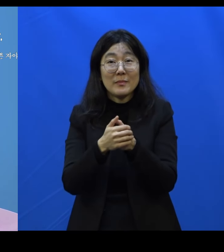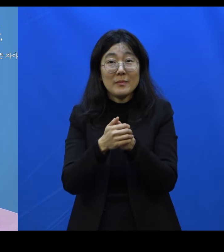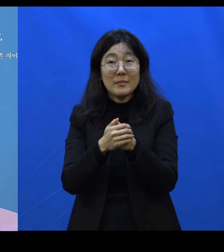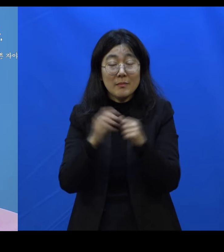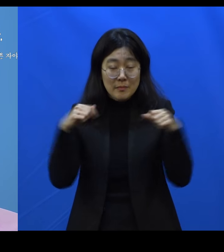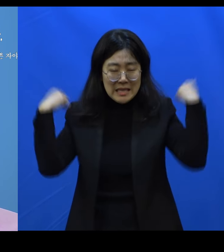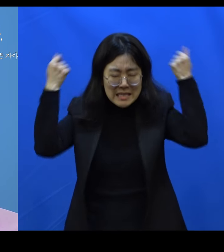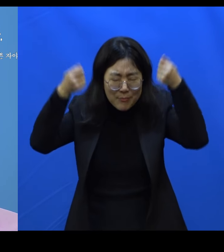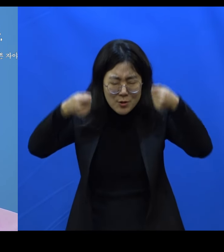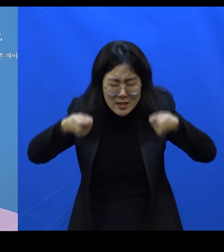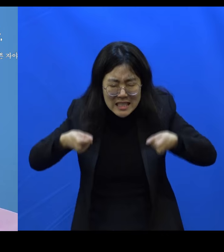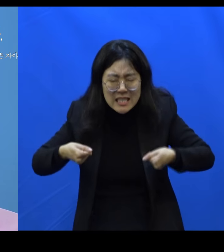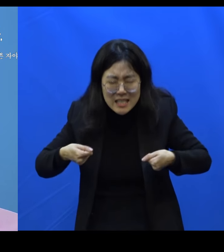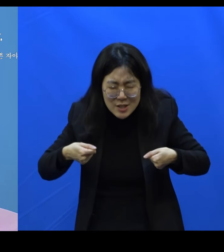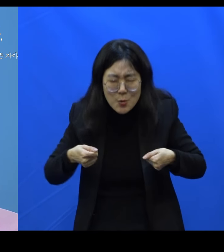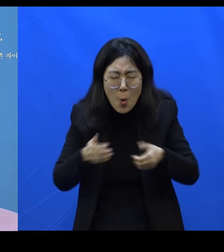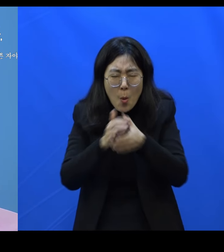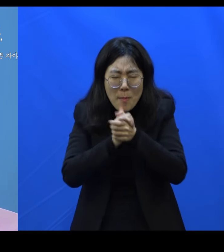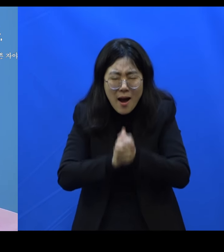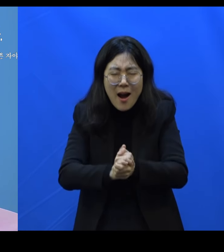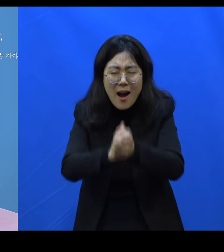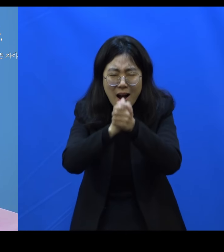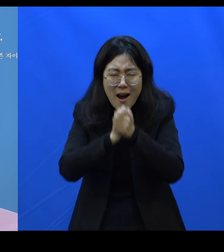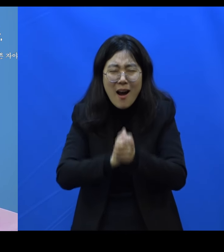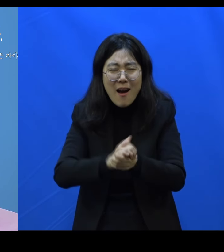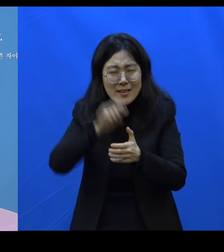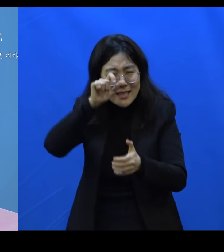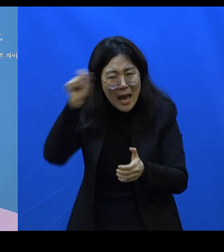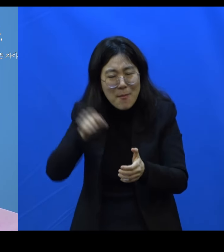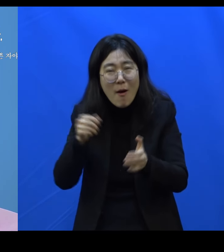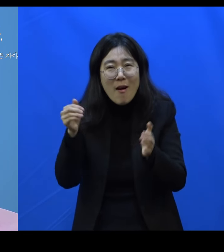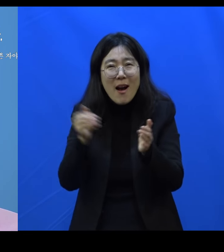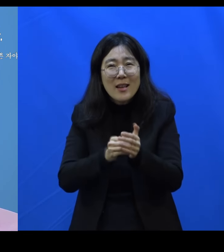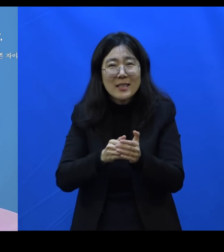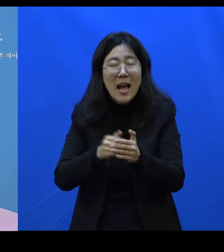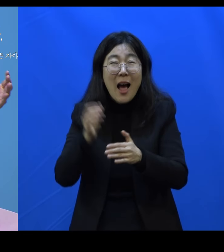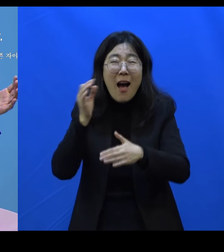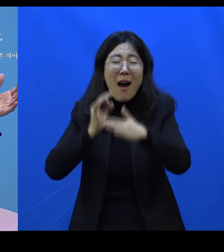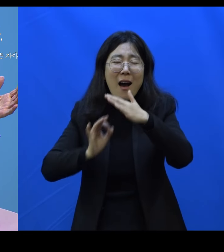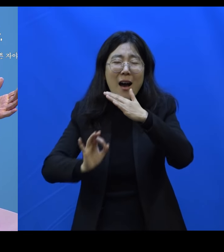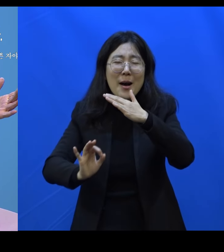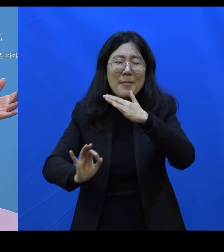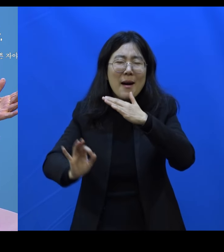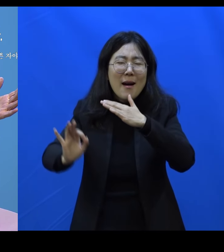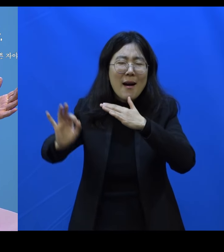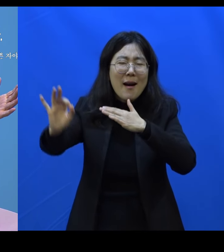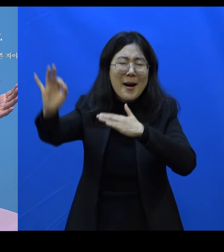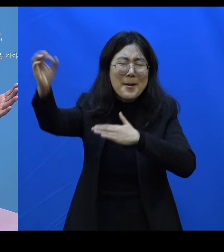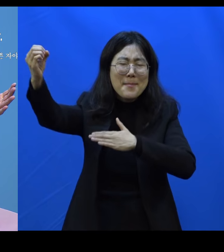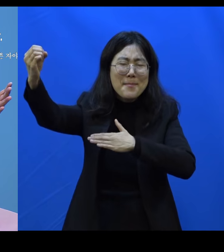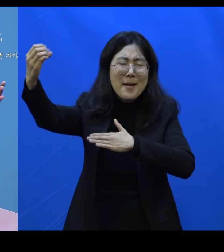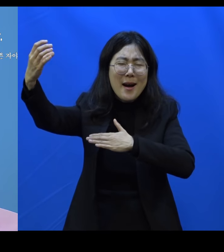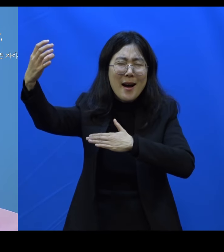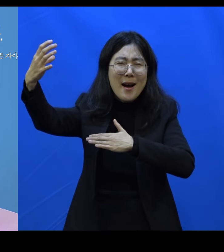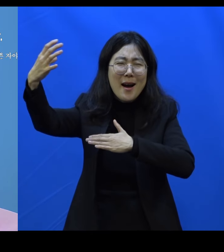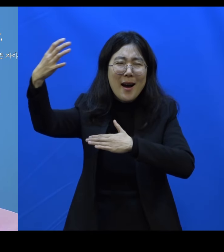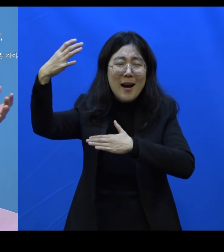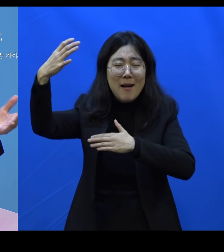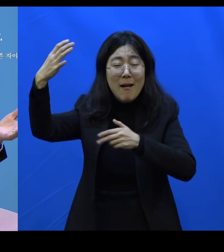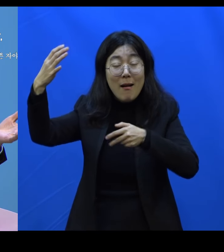뒤집어 쓰고, 밤에 이제 밤 기도하면 이제 새벽까지, 아침에 태양이 탁 떠오르면요, 그 위에 산 위에서